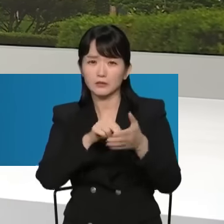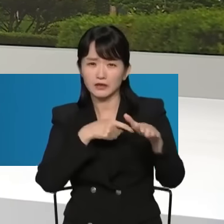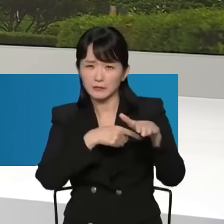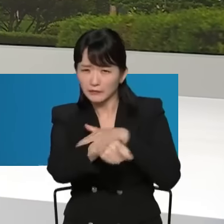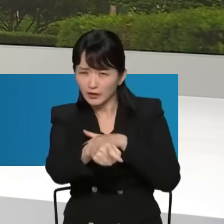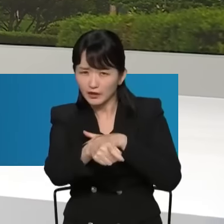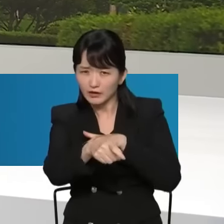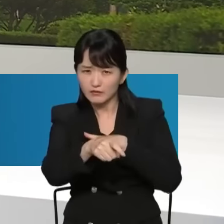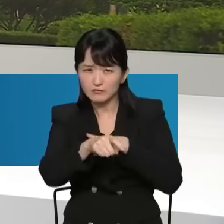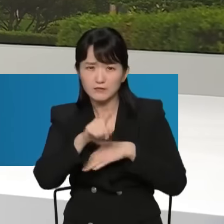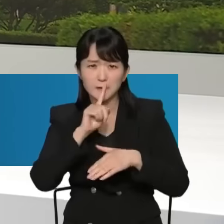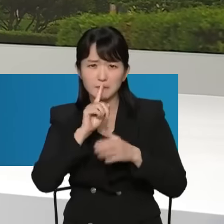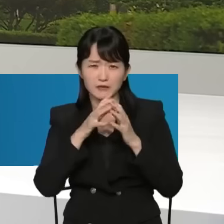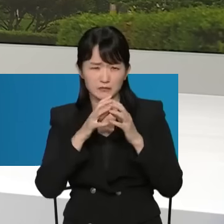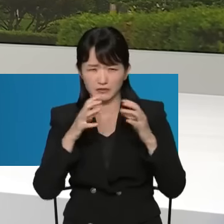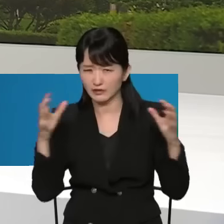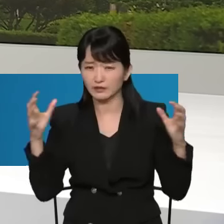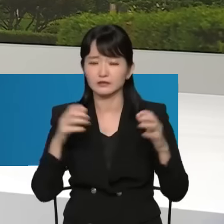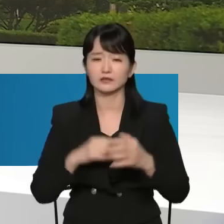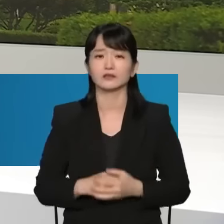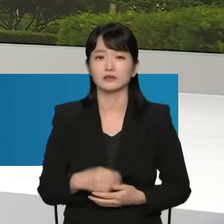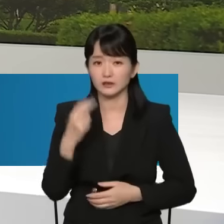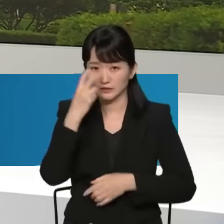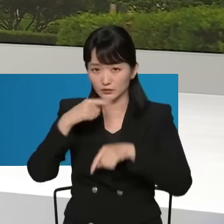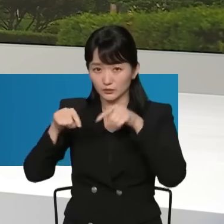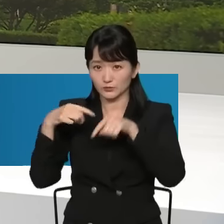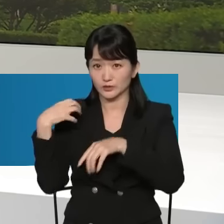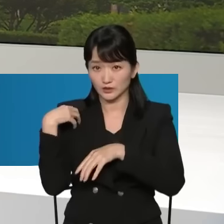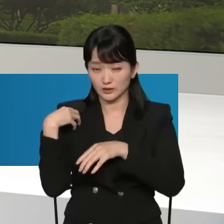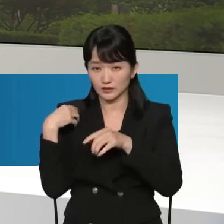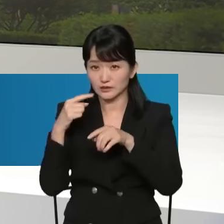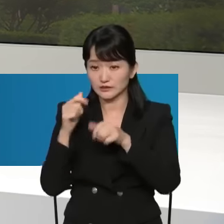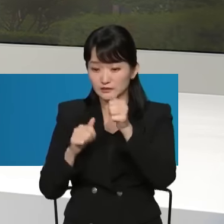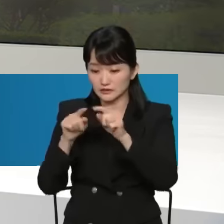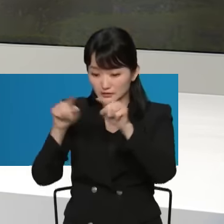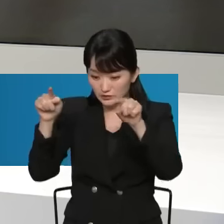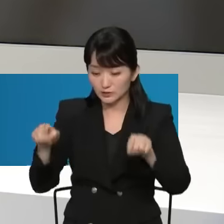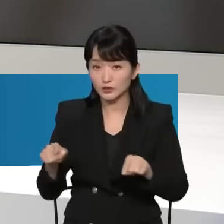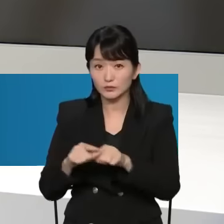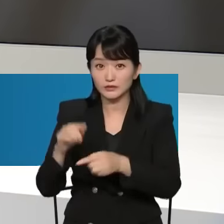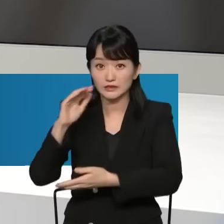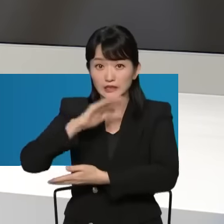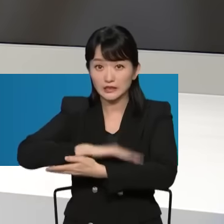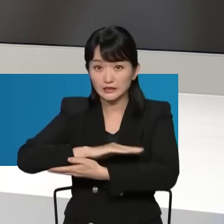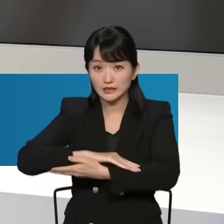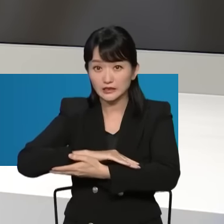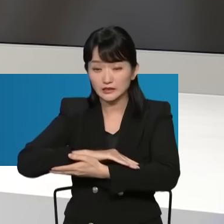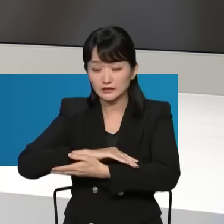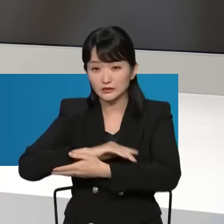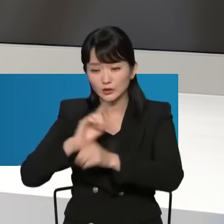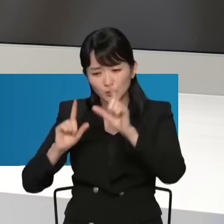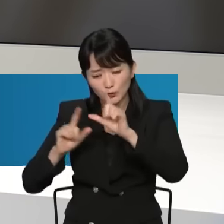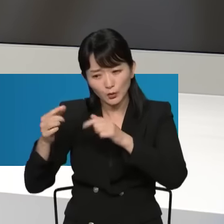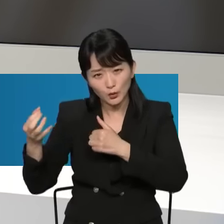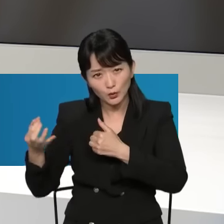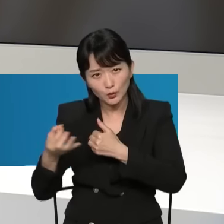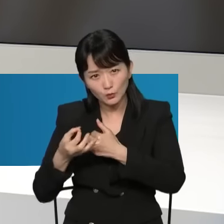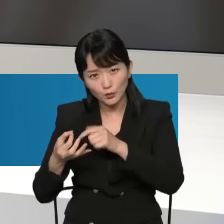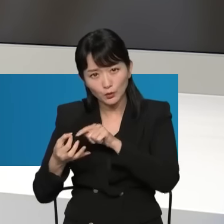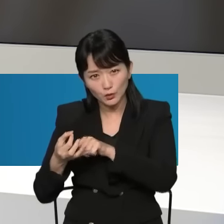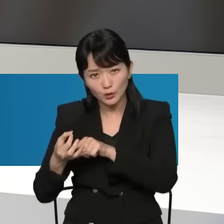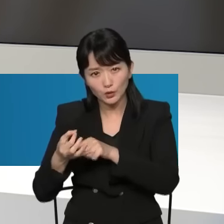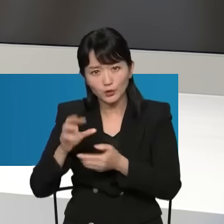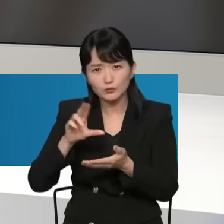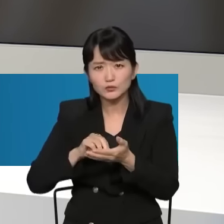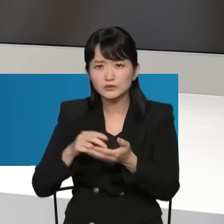문제가 제기되며 파장이 커지고 있습니다. 감독관이 가지고 있는 시험지에 인쇄된 도형이 보여서 문제 유형을 짐작할